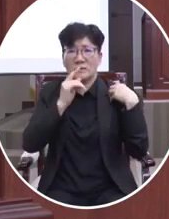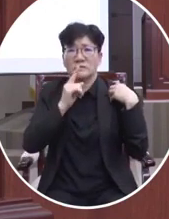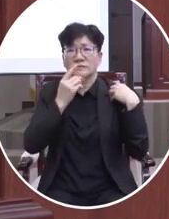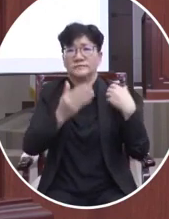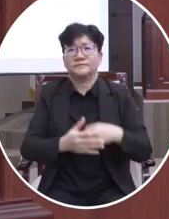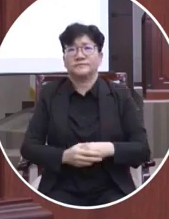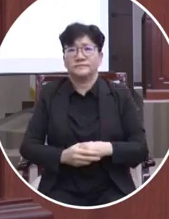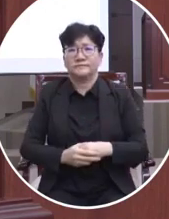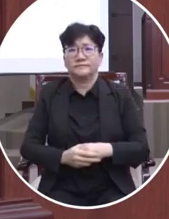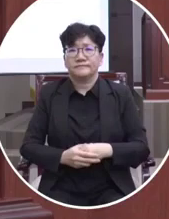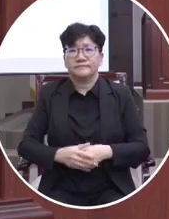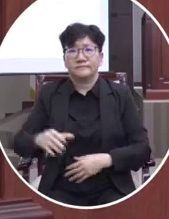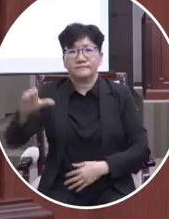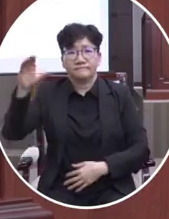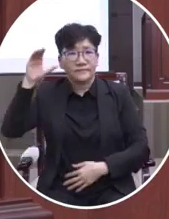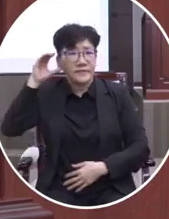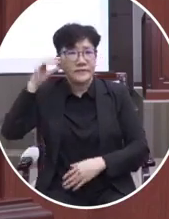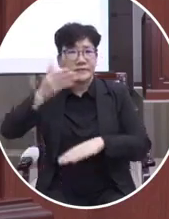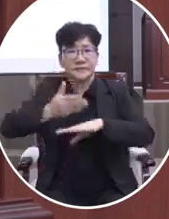같습니다 경청해 주셔서 감사합니다